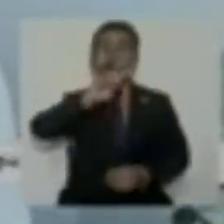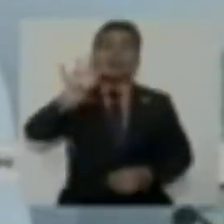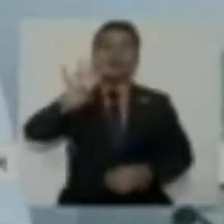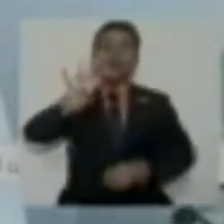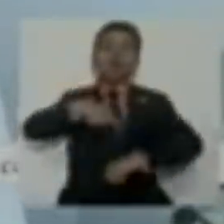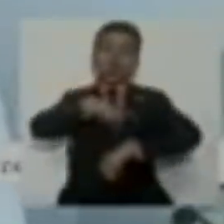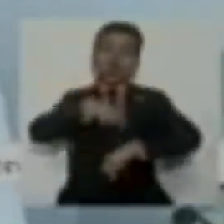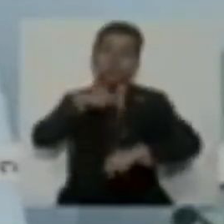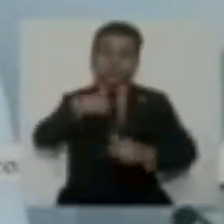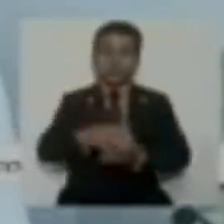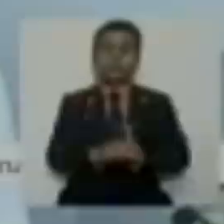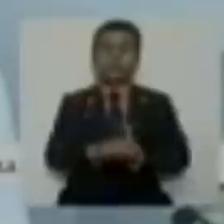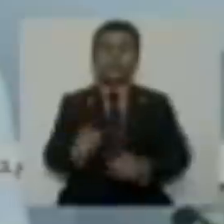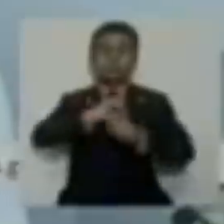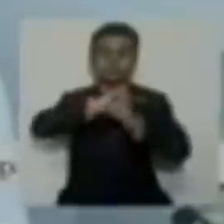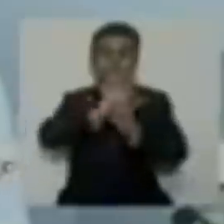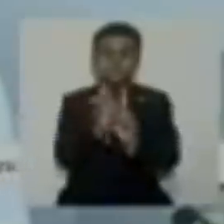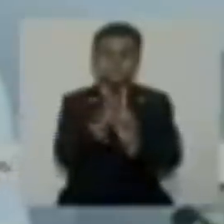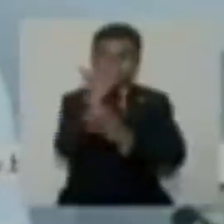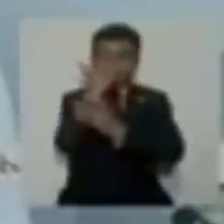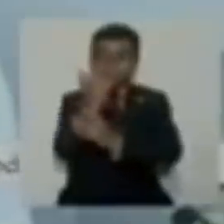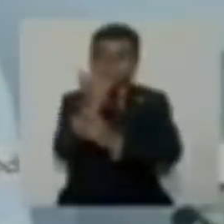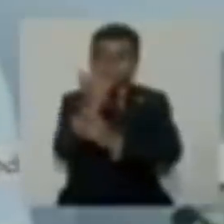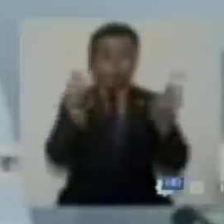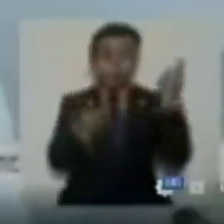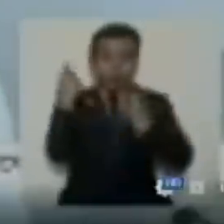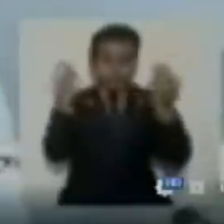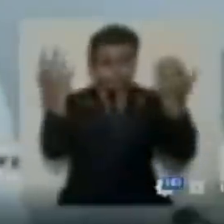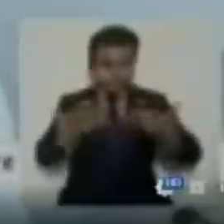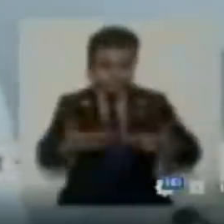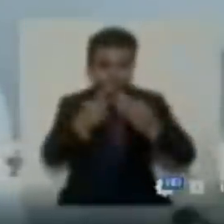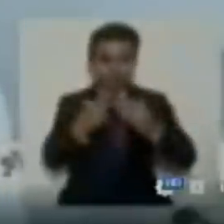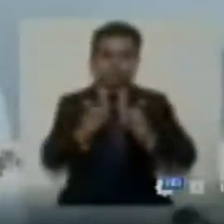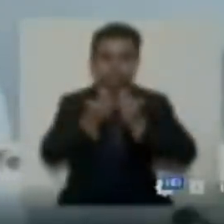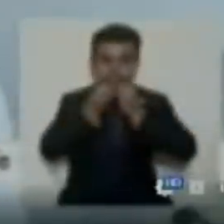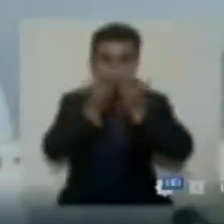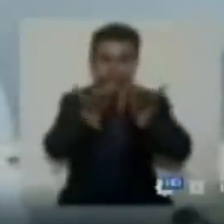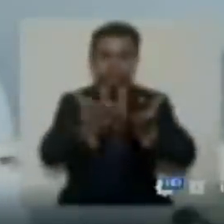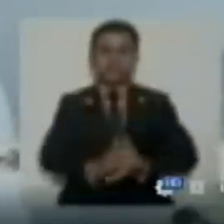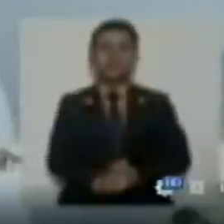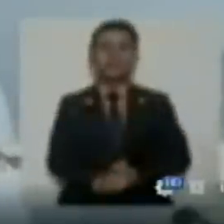করোনা বিষয়ে উপস্থাপন করছি। পরীক্ষা করা হয়েছে